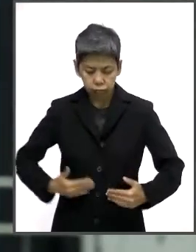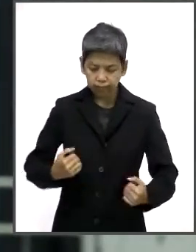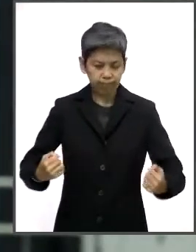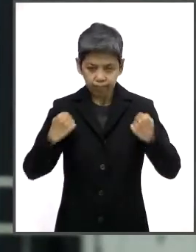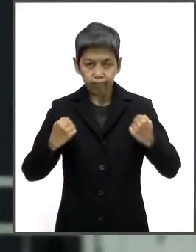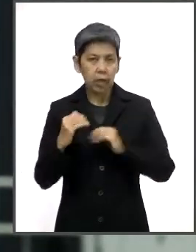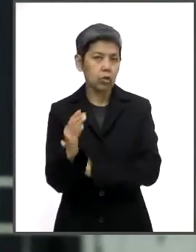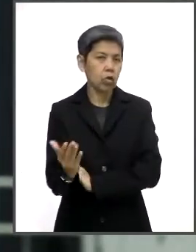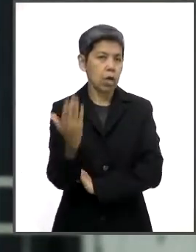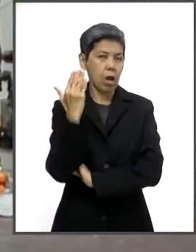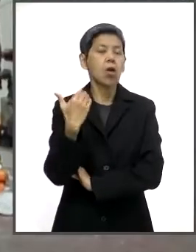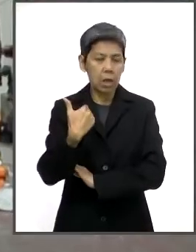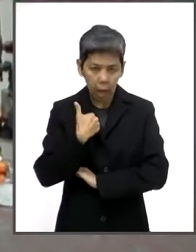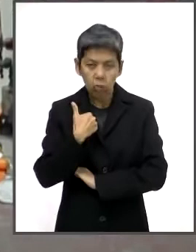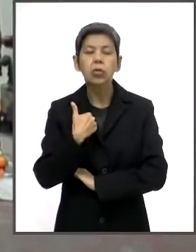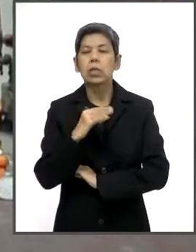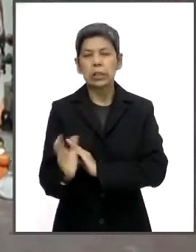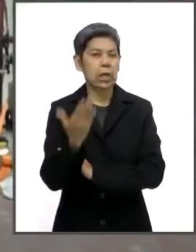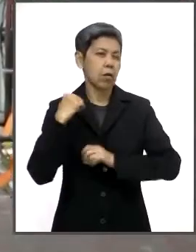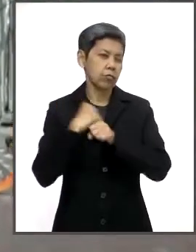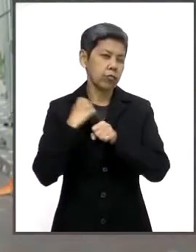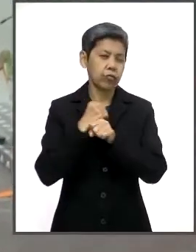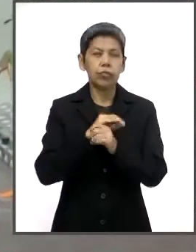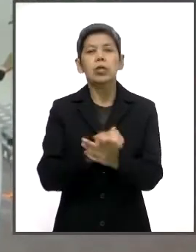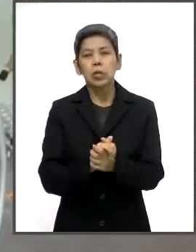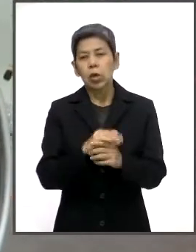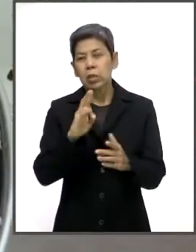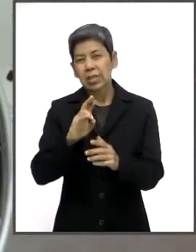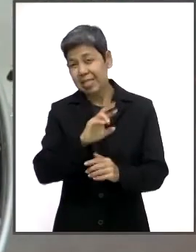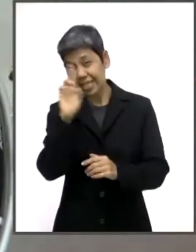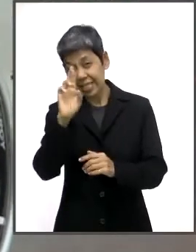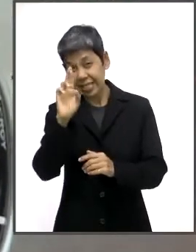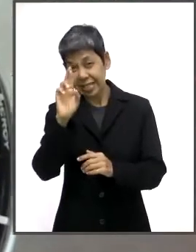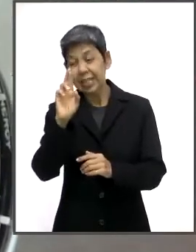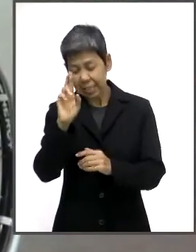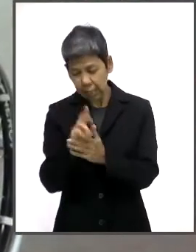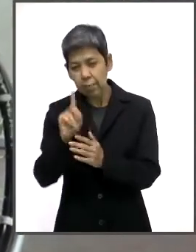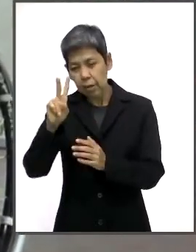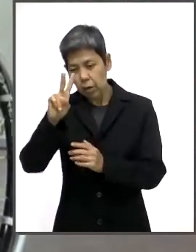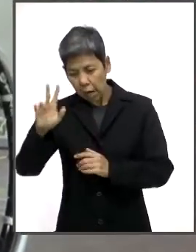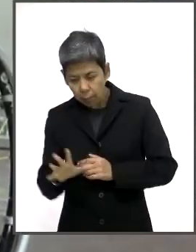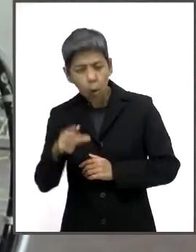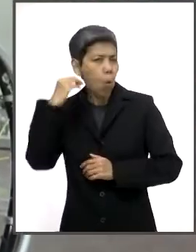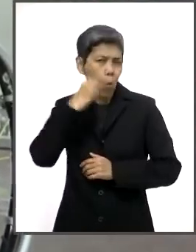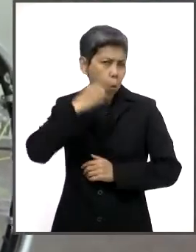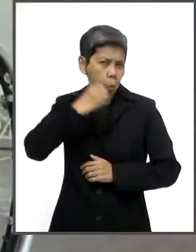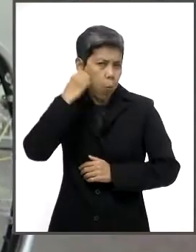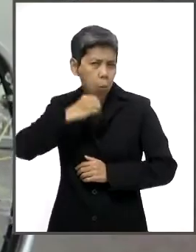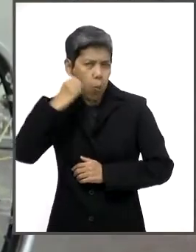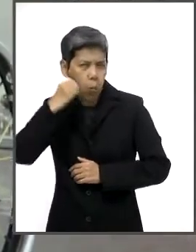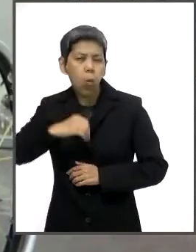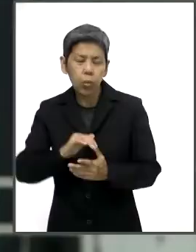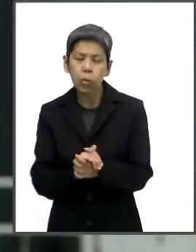ายสดชื่นในยามเช้าเราก็ต้องซ้อมตั้งแต่เช้า10โมงถึงเที่ยงไป2ถึง5โมงเย็นเป็นอย่างนี้ตลอดนะ